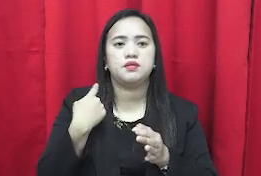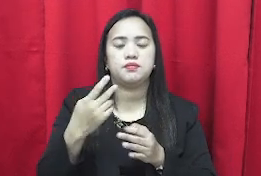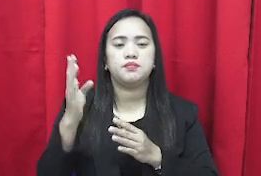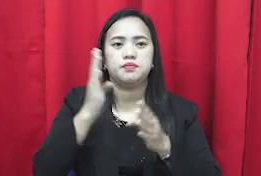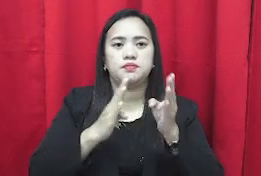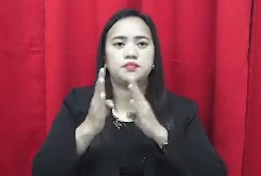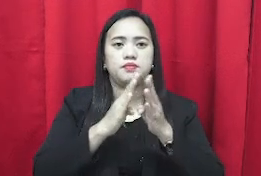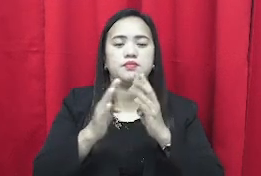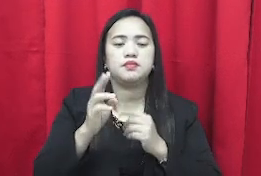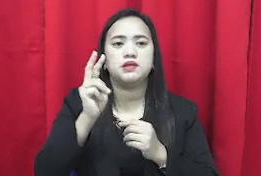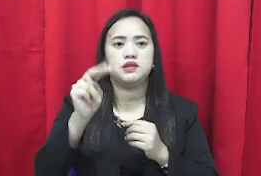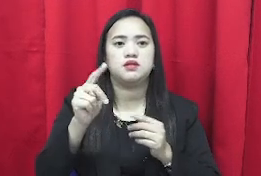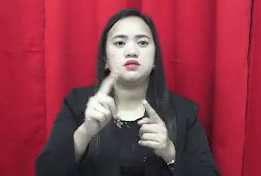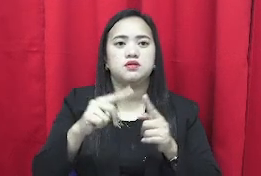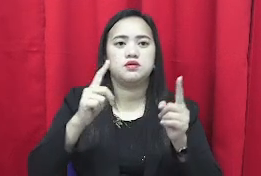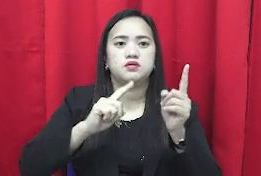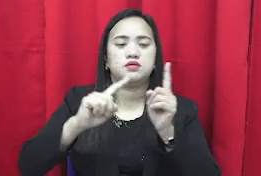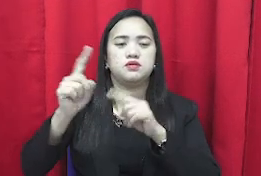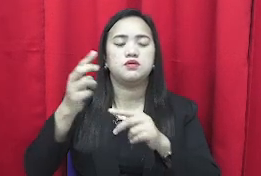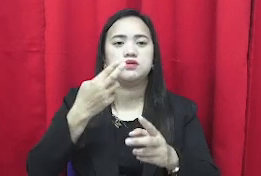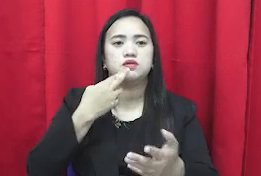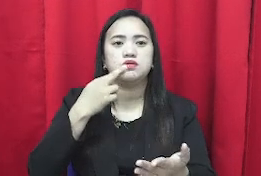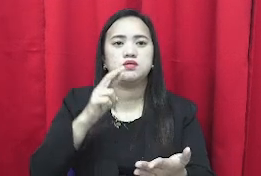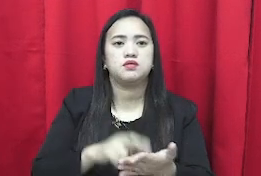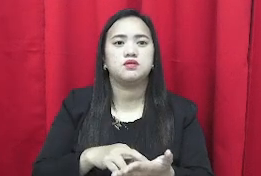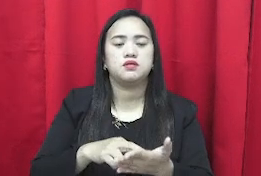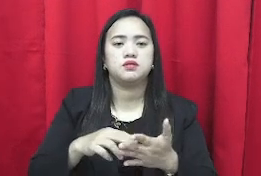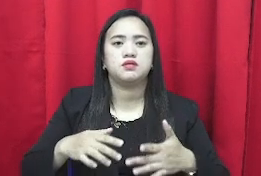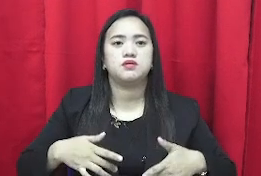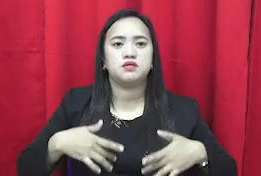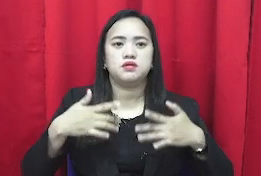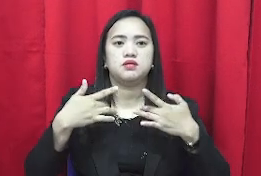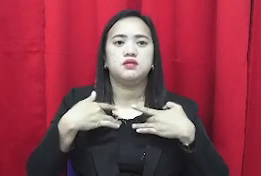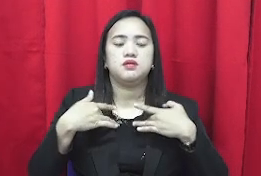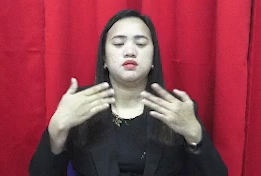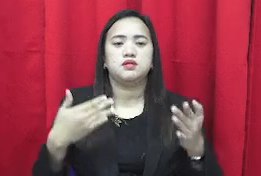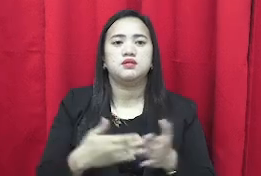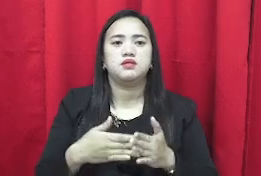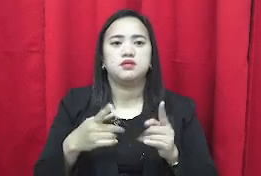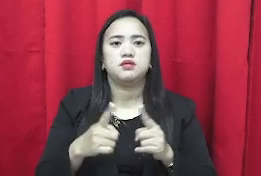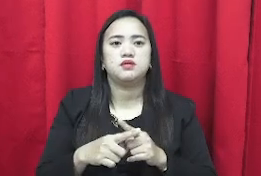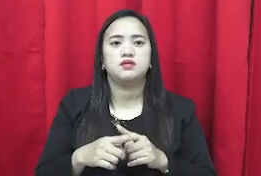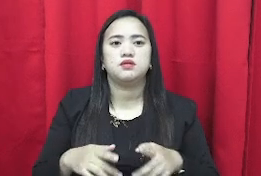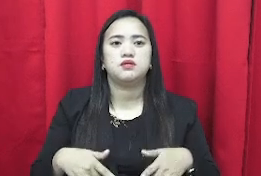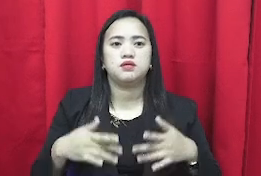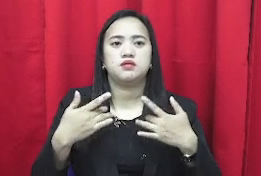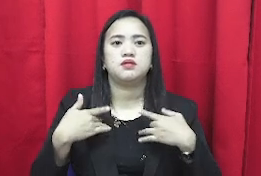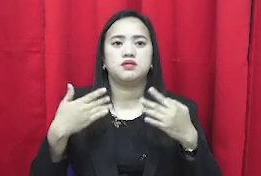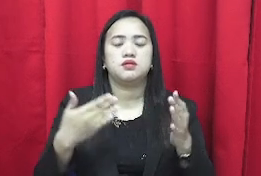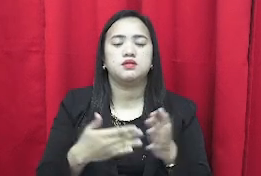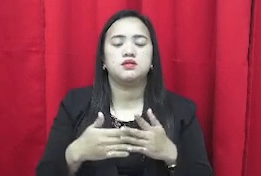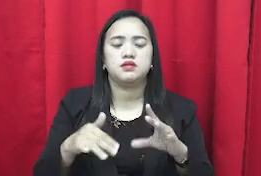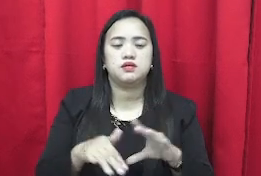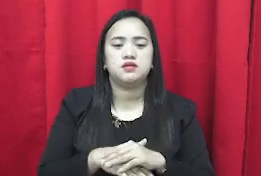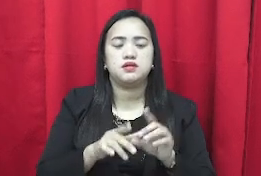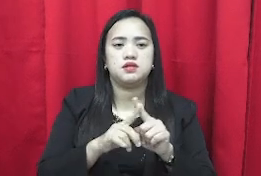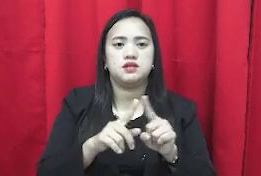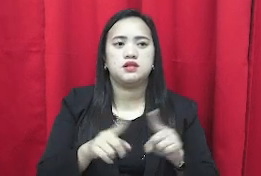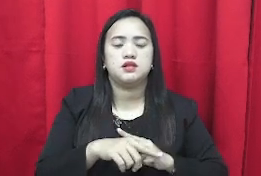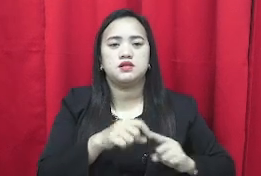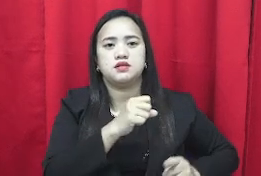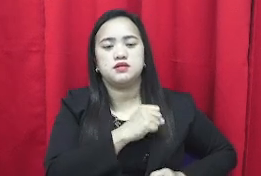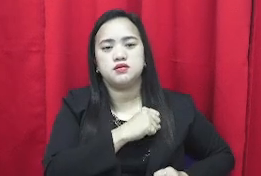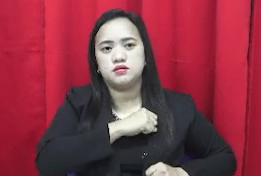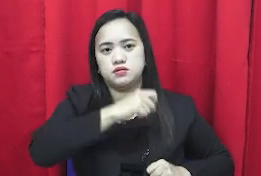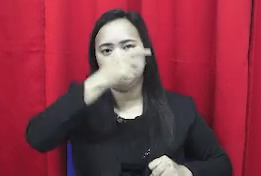sa gusto Kinakailangan mong mag-report at mamuhay ka muli bilang isang Sundalo o kaya nga ah Maganda kasi na